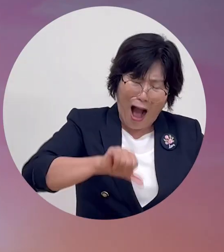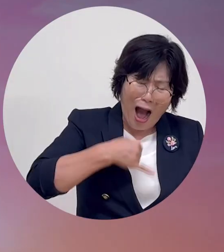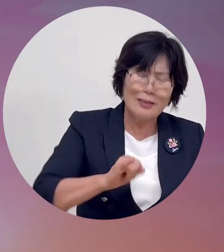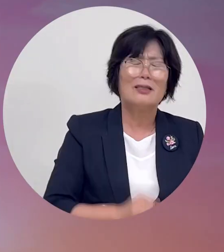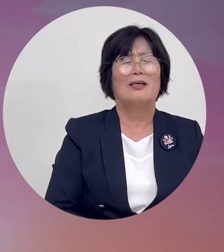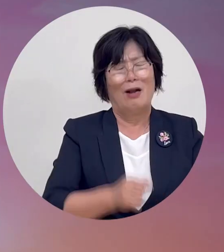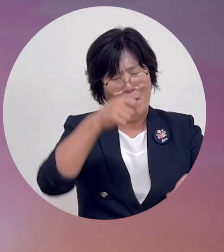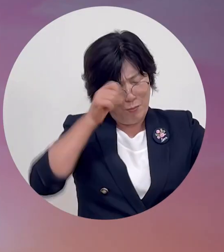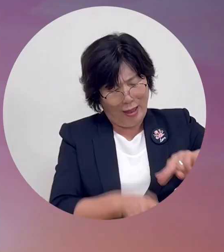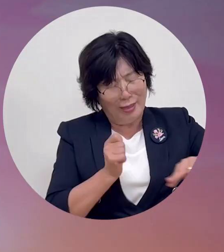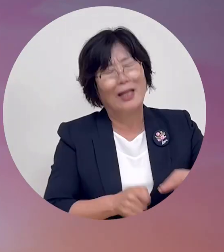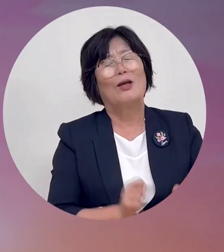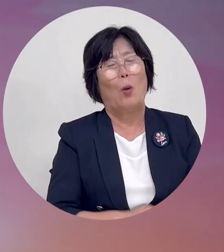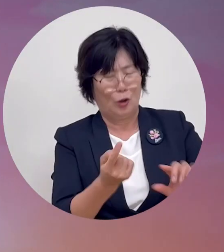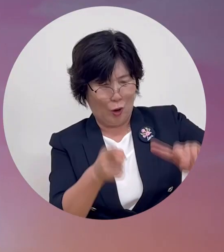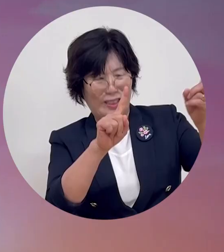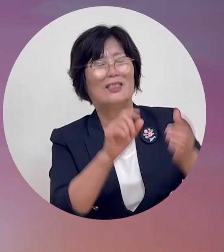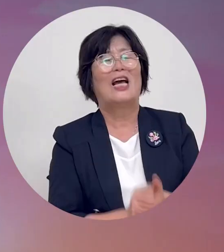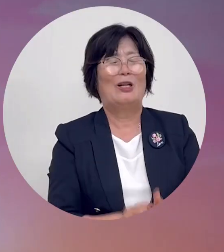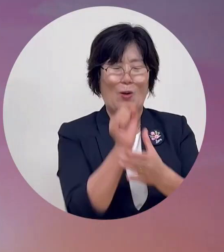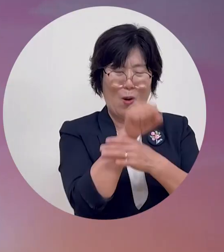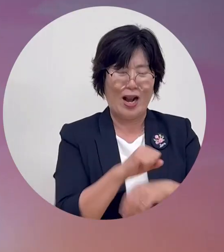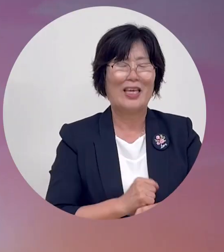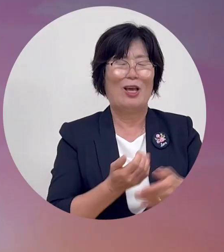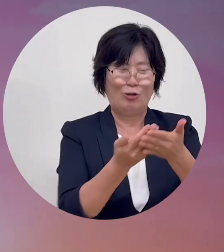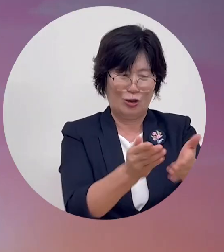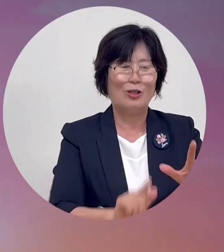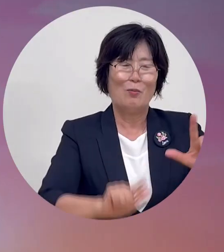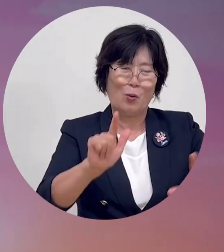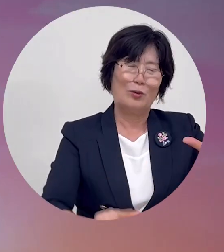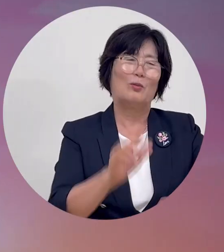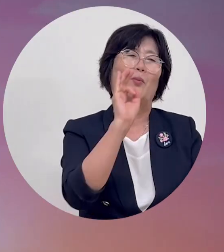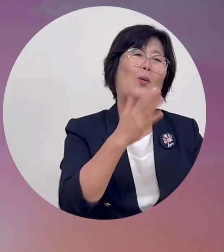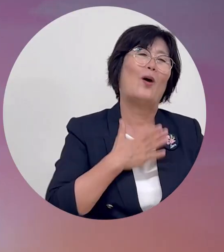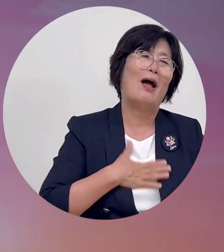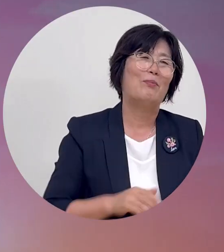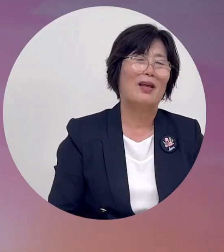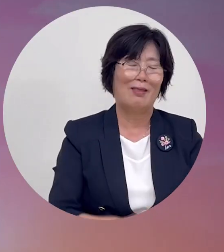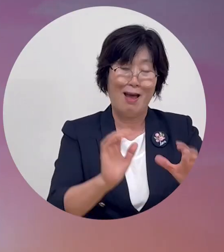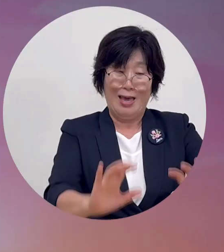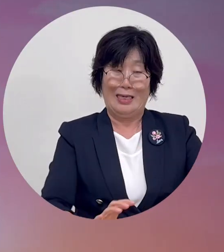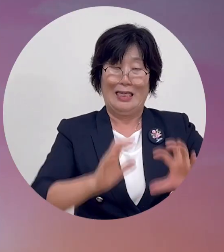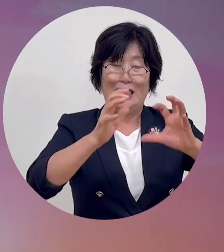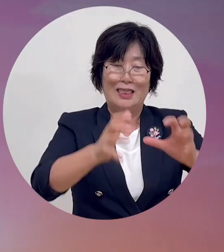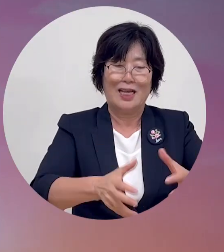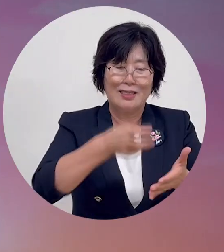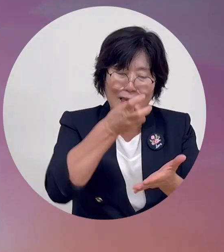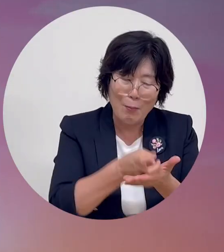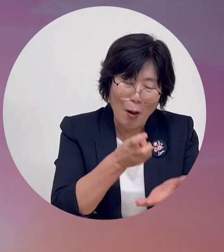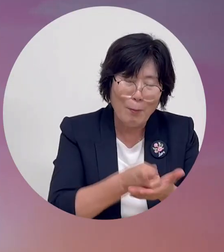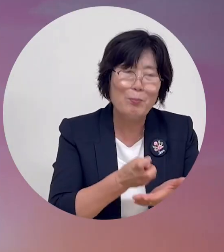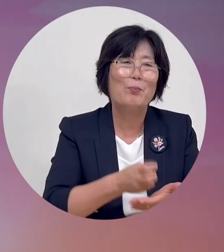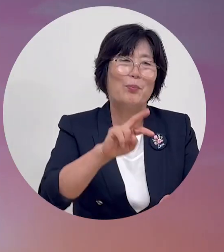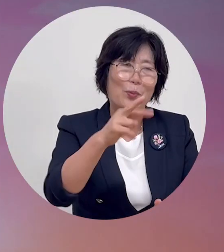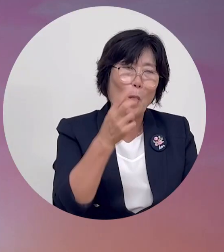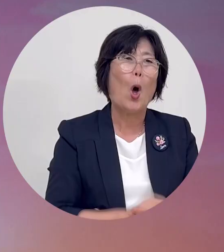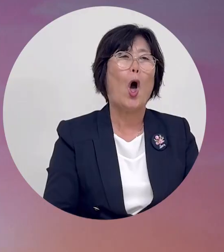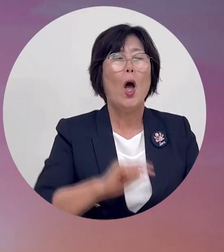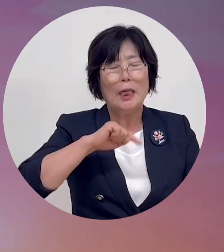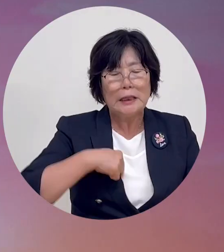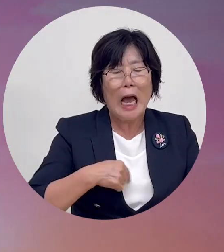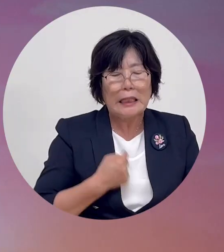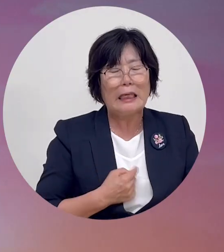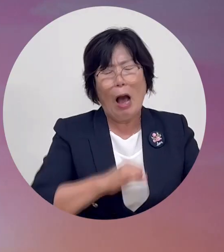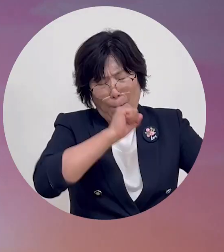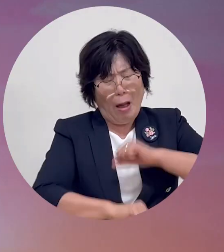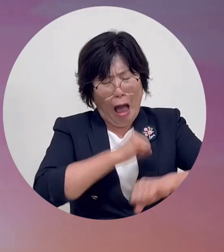여러분, 법이 있는데 이 세상의 법도 자기가 마음대로